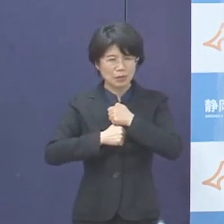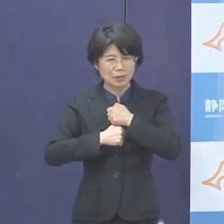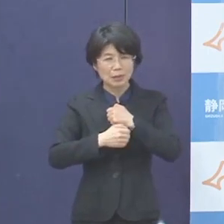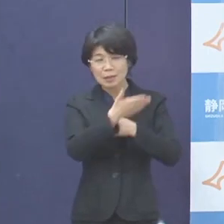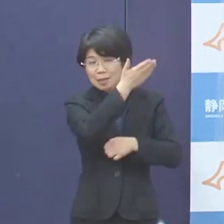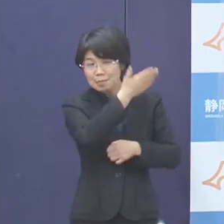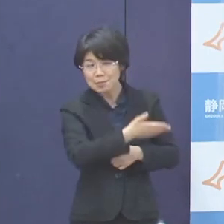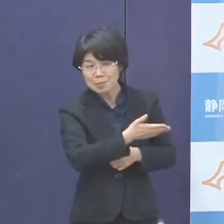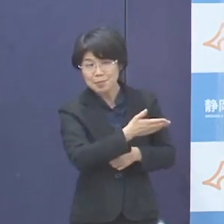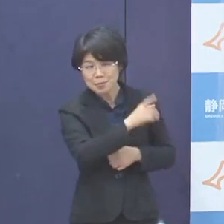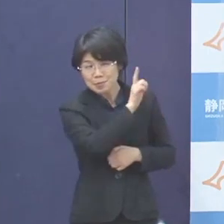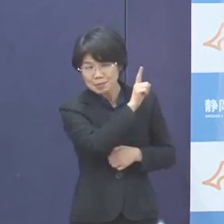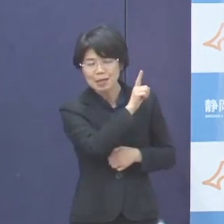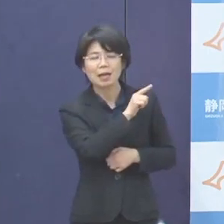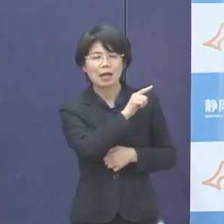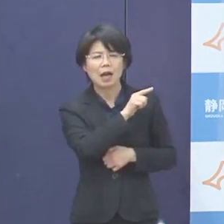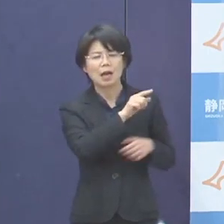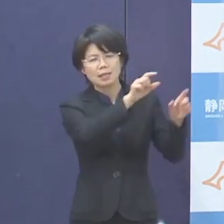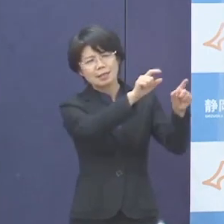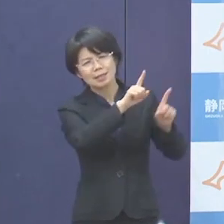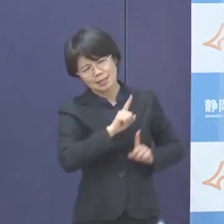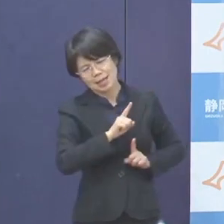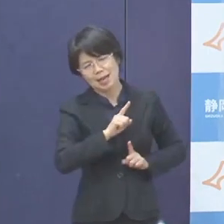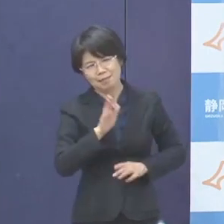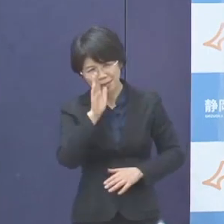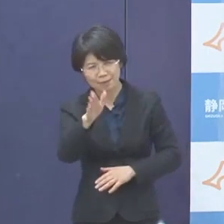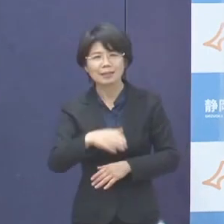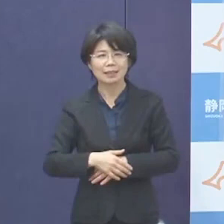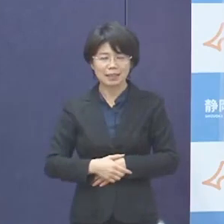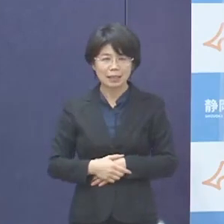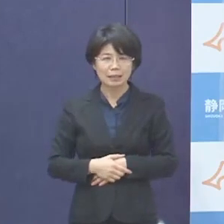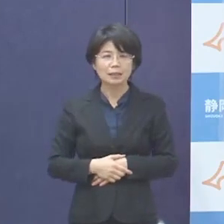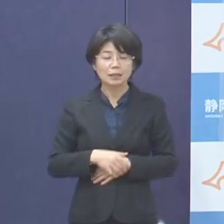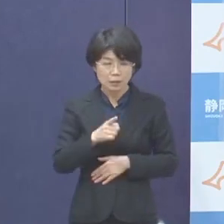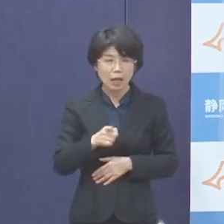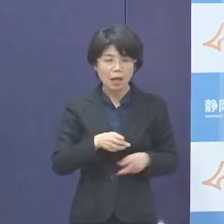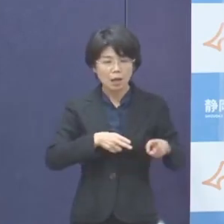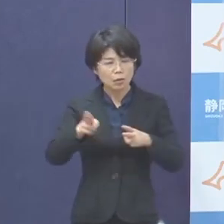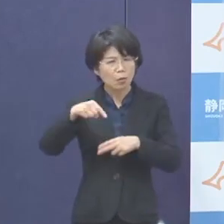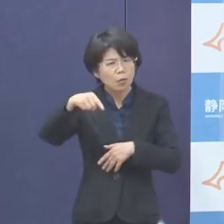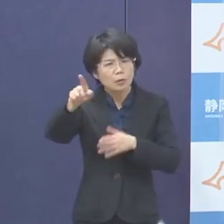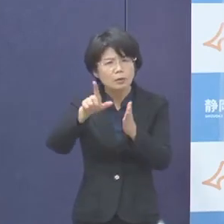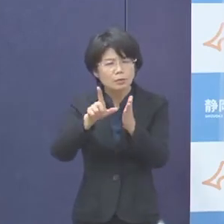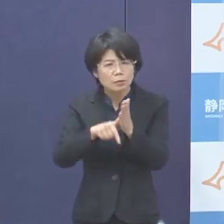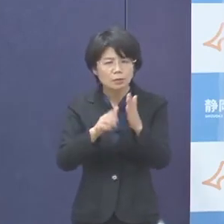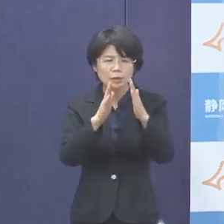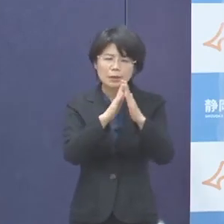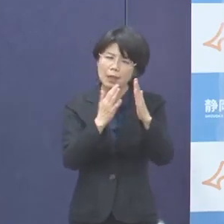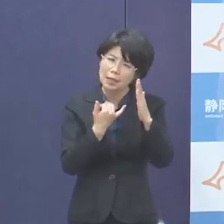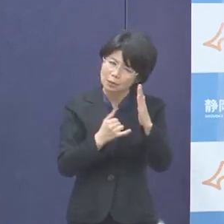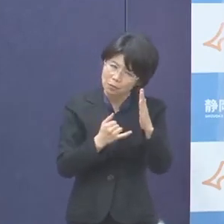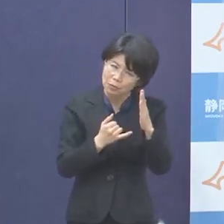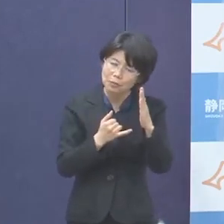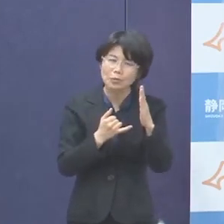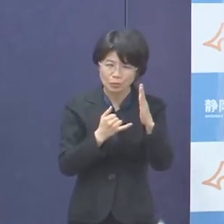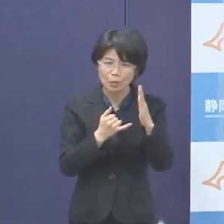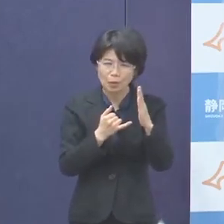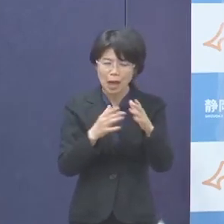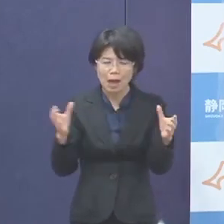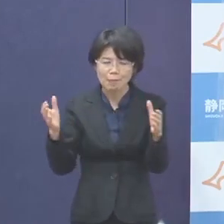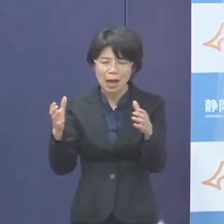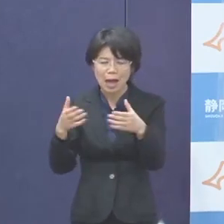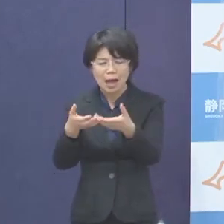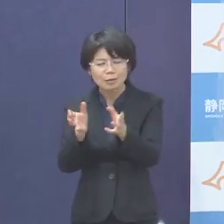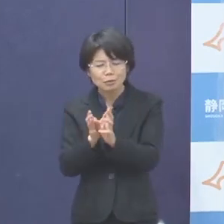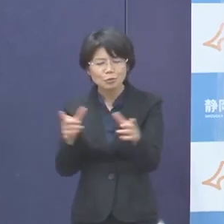ただくと。で、あと旅行についてはご家族などとなるべく少人数で行っていただきたい。さらになるべ